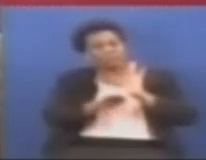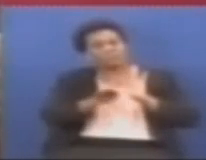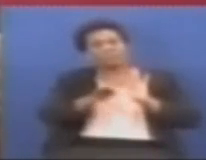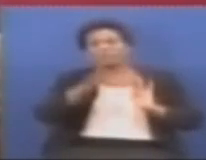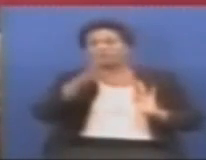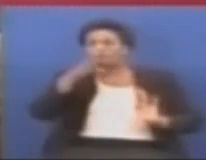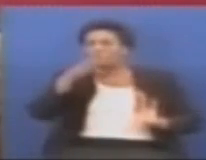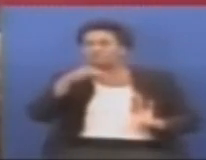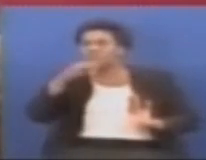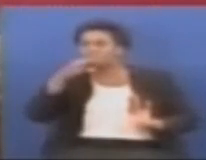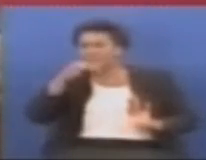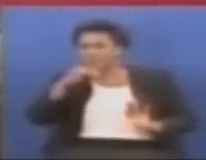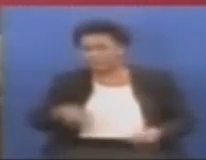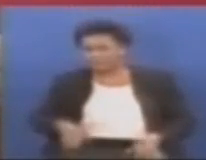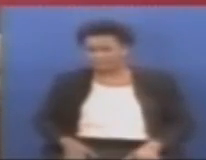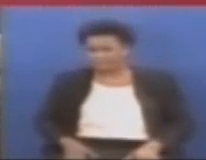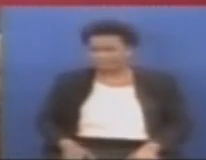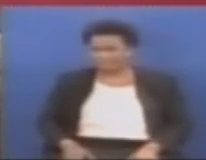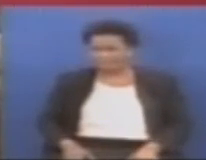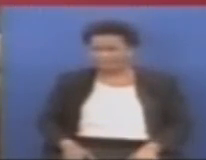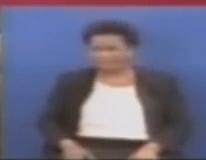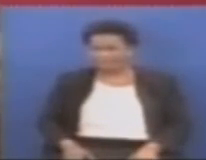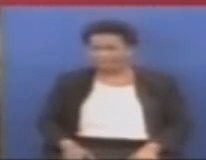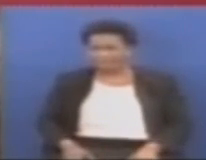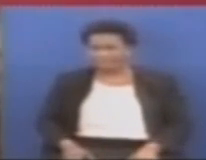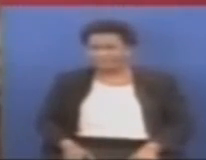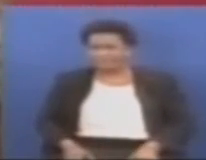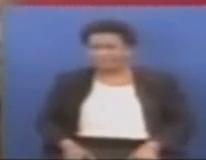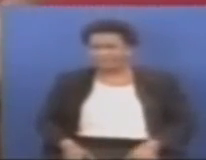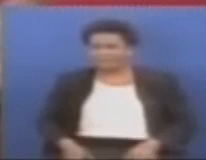Naomba majibu hayo, ndugu mheshimiwa spika.